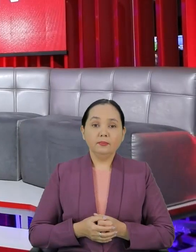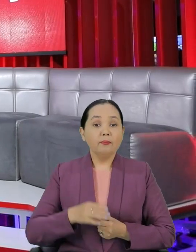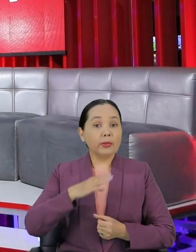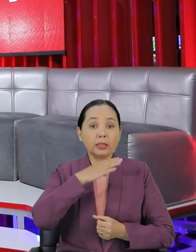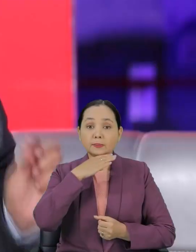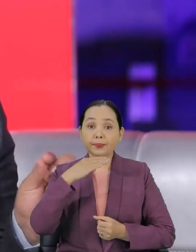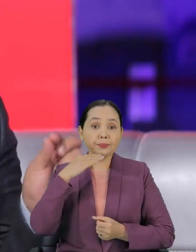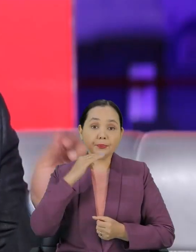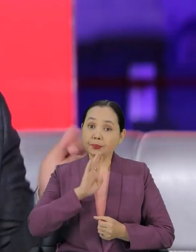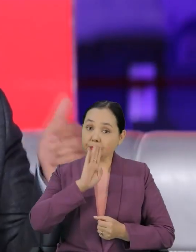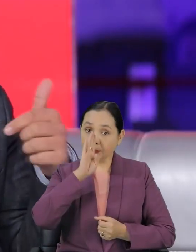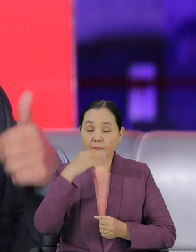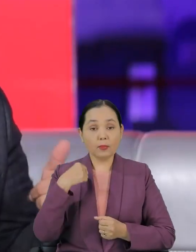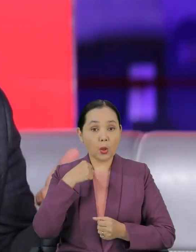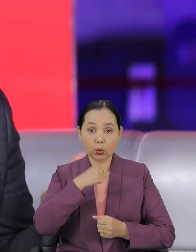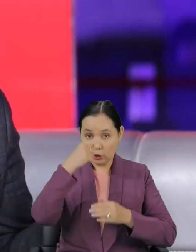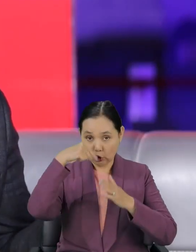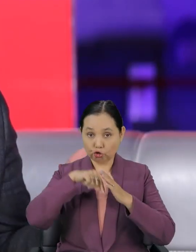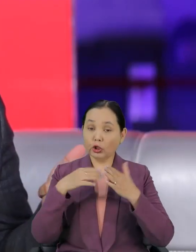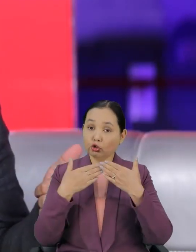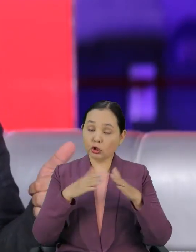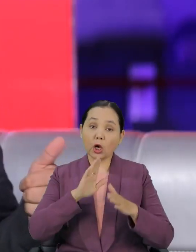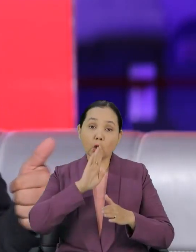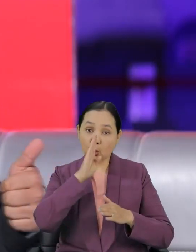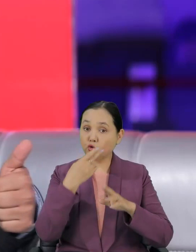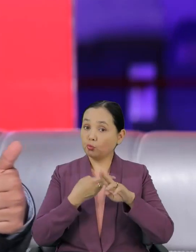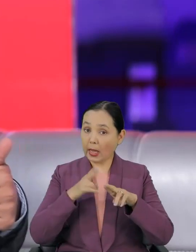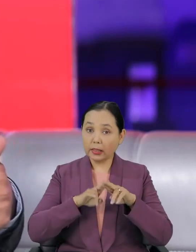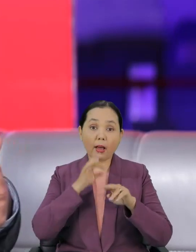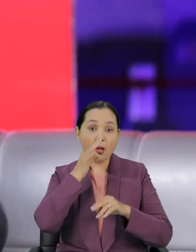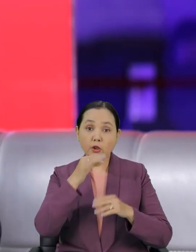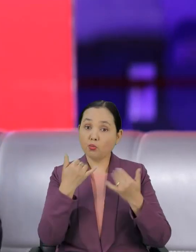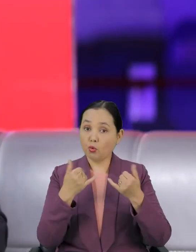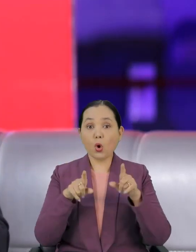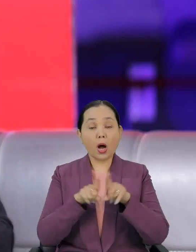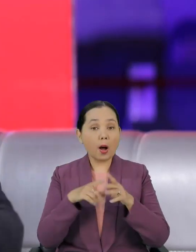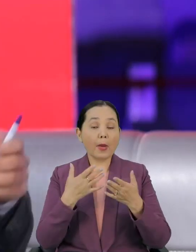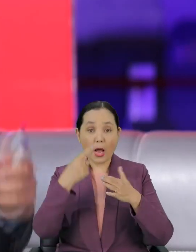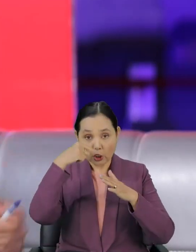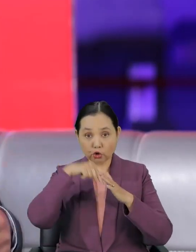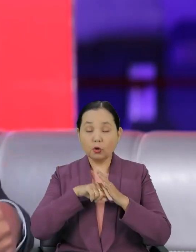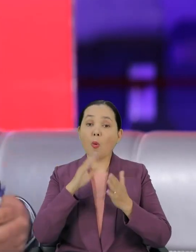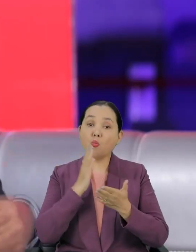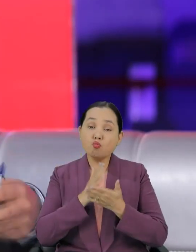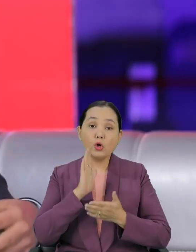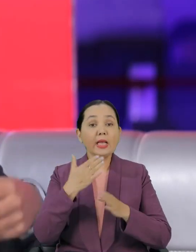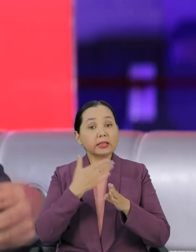En katta düşman o'z ichingdan chiqqan düşman deb bekorga aytishmagan. Va bugun ham ichimizda bo'la